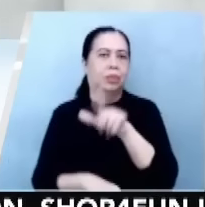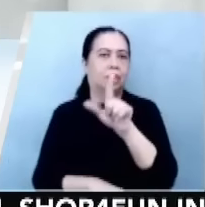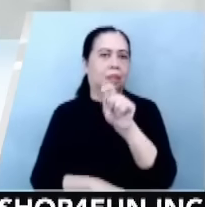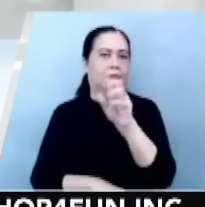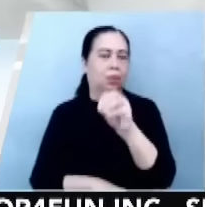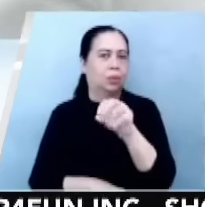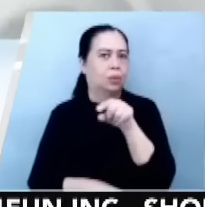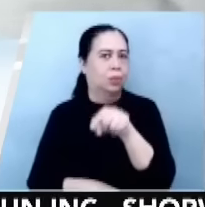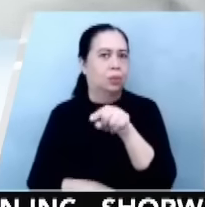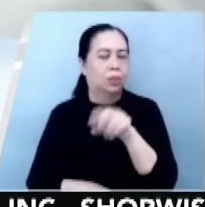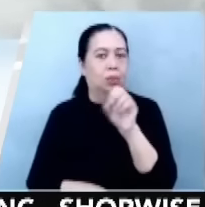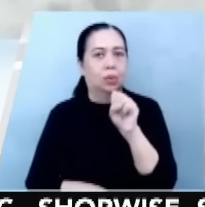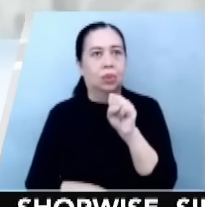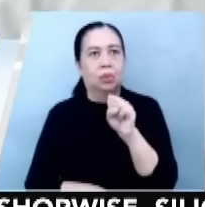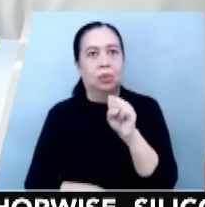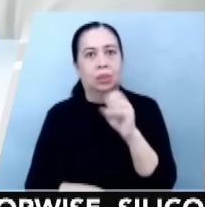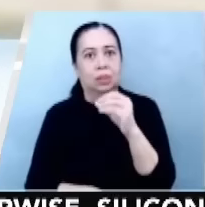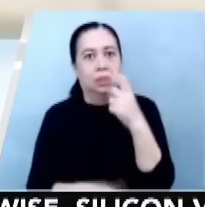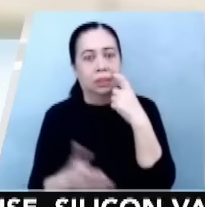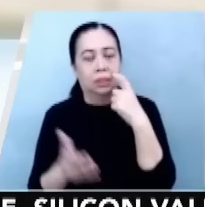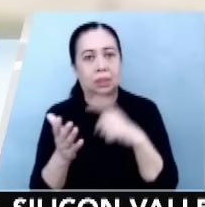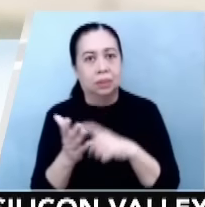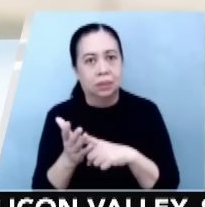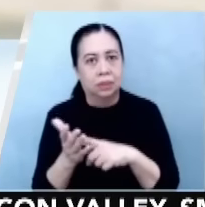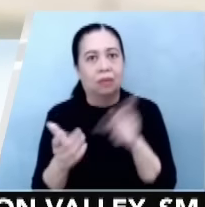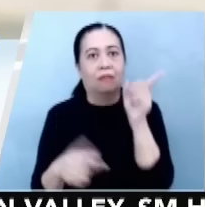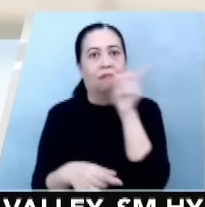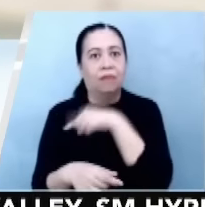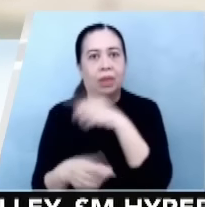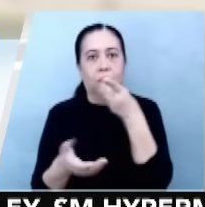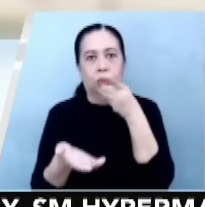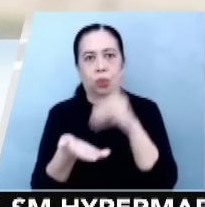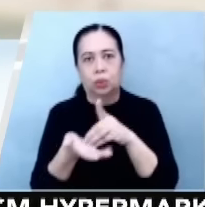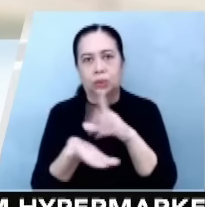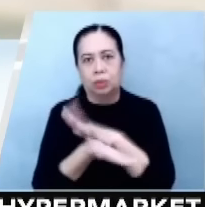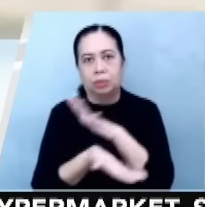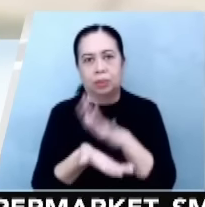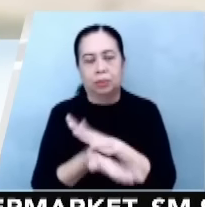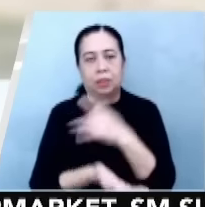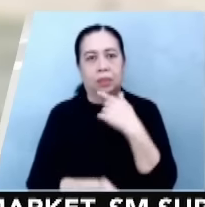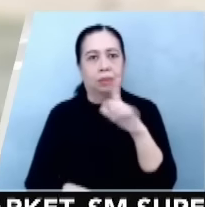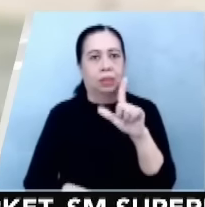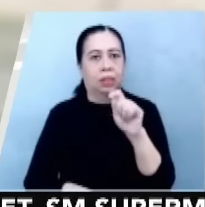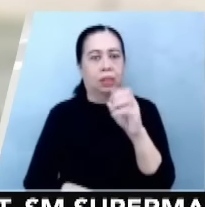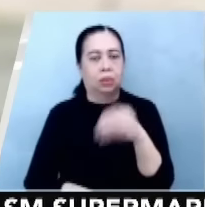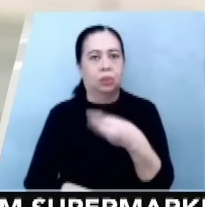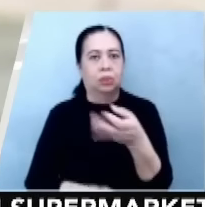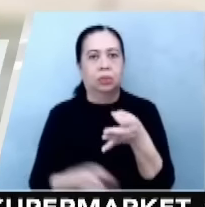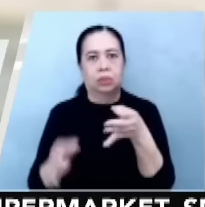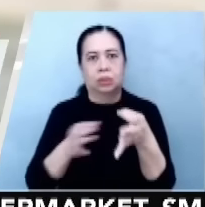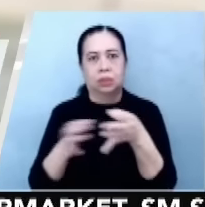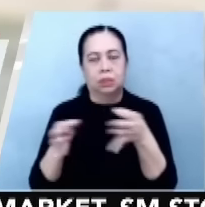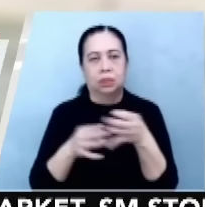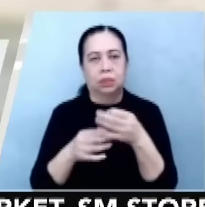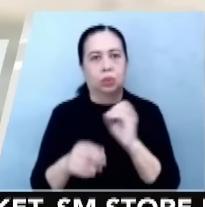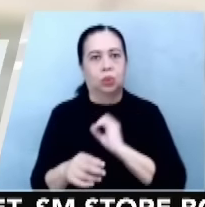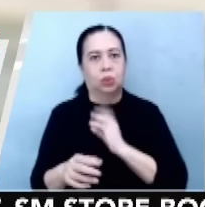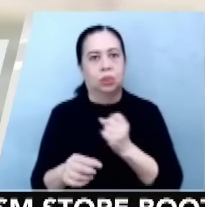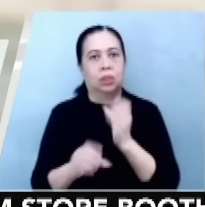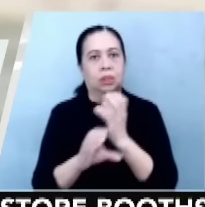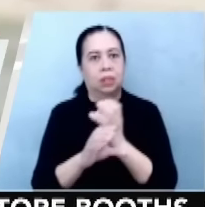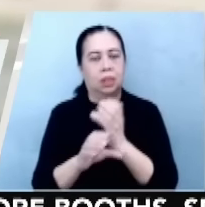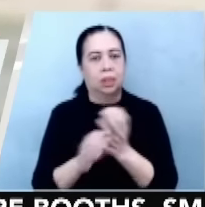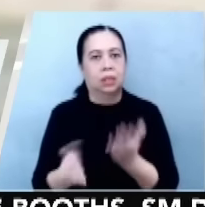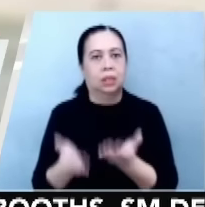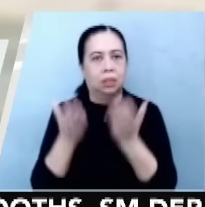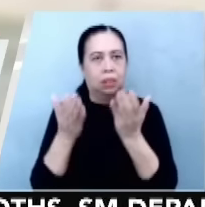So, kasi napalsipahin yung documents nyo. Sabi ng LTO, nagbigay na ng paliwanag sa kanila ang driver ng kotse at submitted for resolution